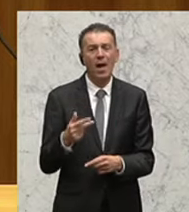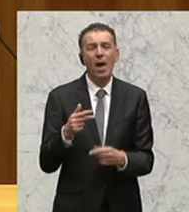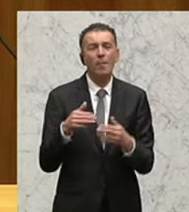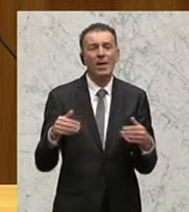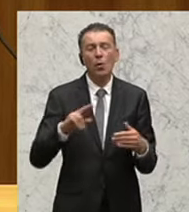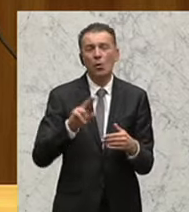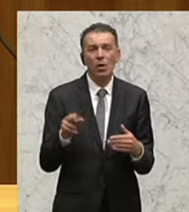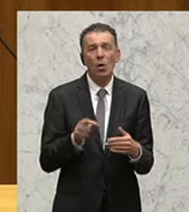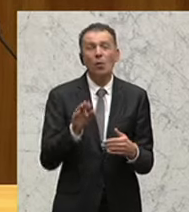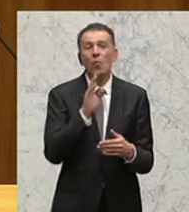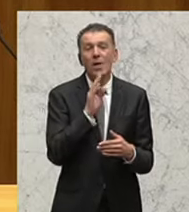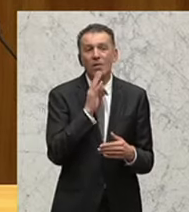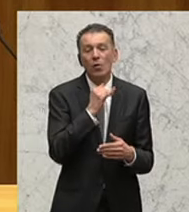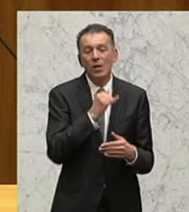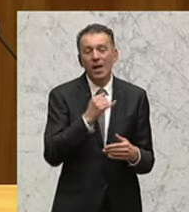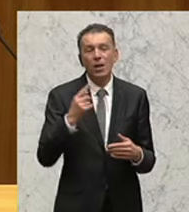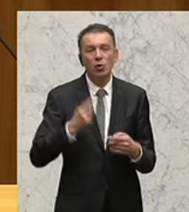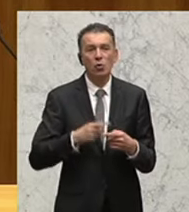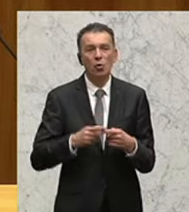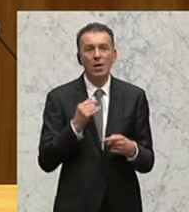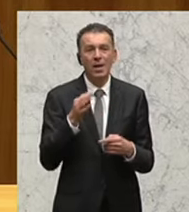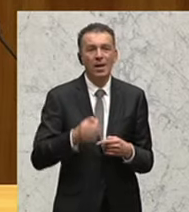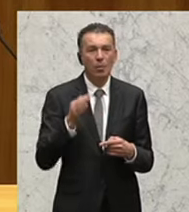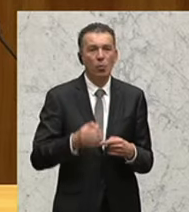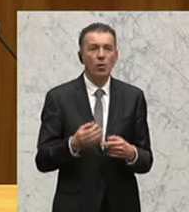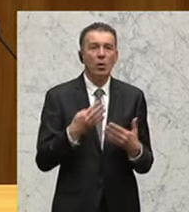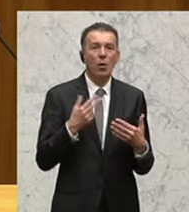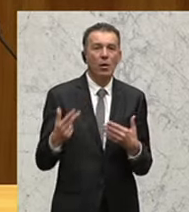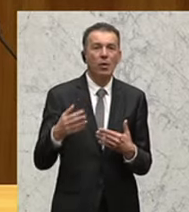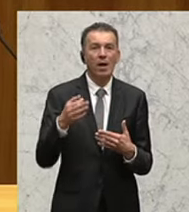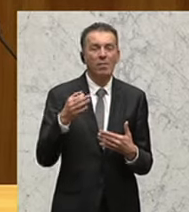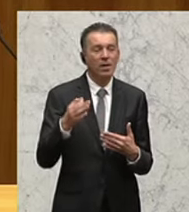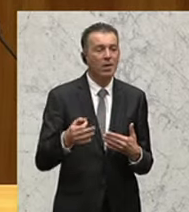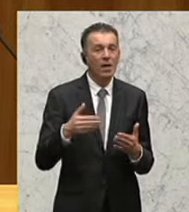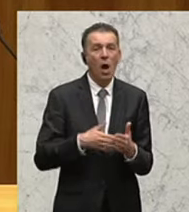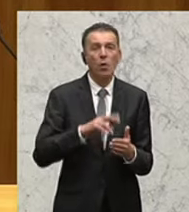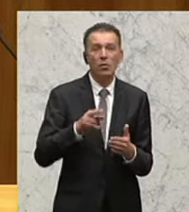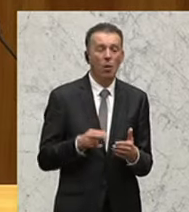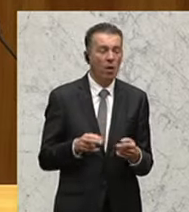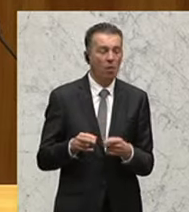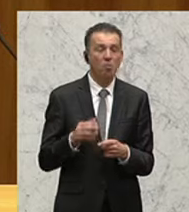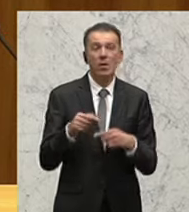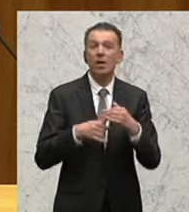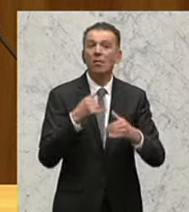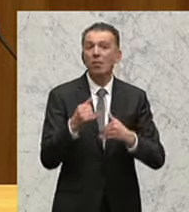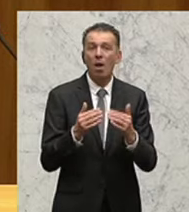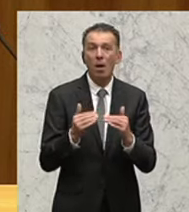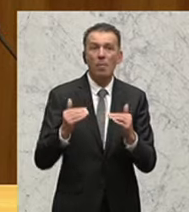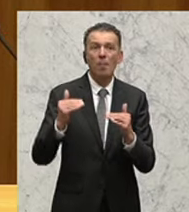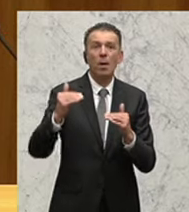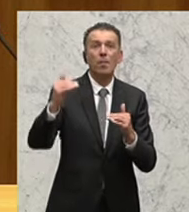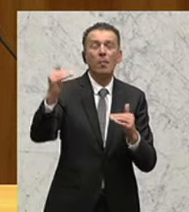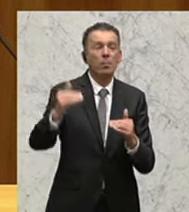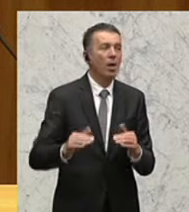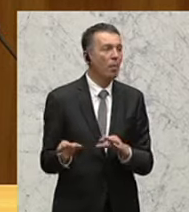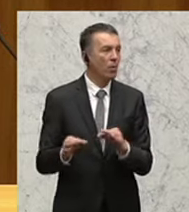Pensionen ausgegeben. Jede Stunde. Jede Minute leisten wir uns 39.000 Euro. Diese Beiträge werden in den nächsten Jahren steigen.